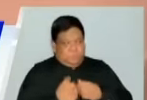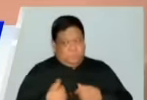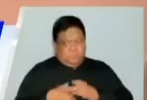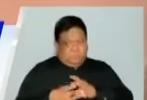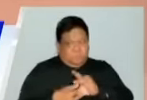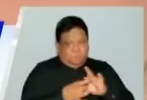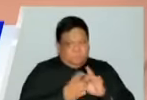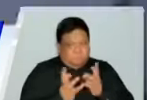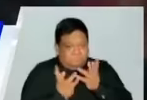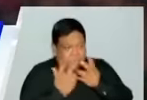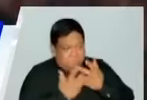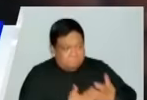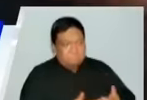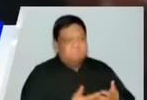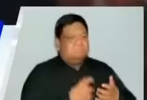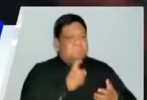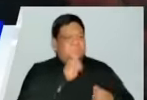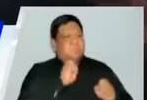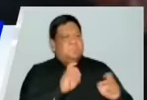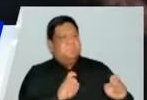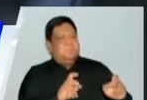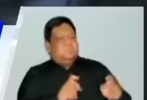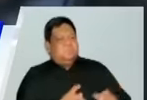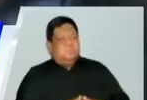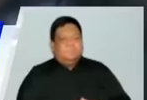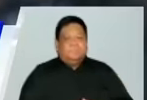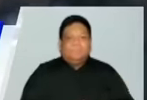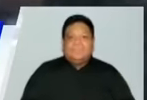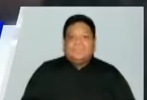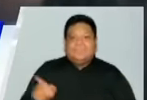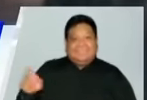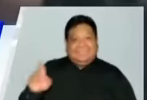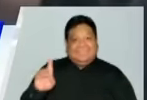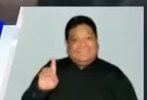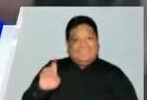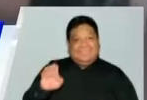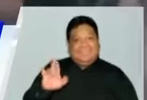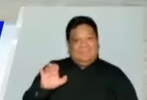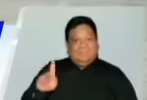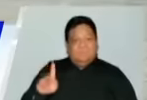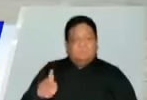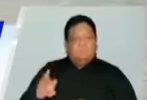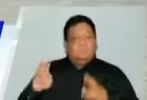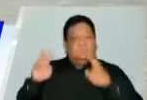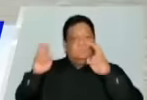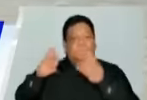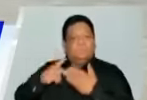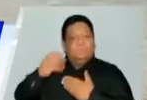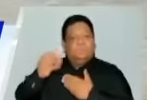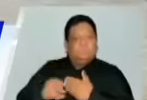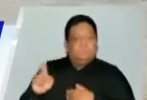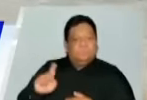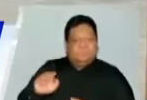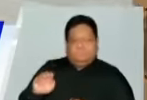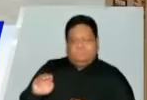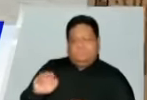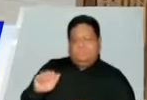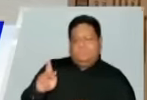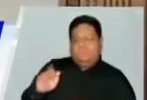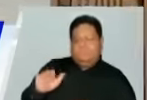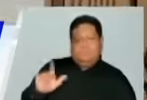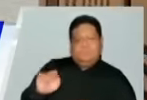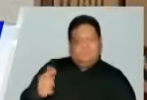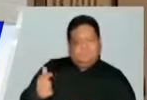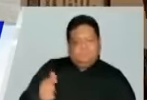So okay kami. Si Derek naman sa tumitinding kwento ng makiling. Grabe, may